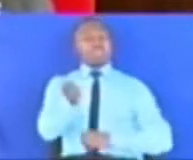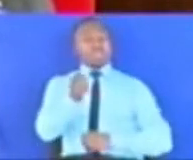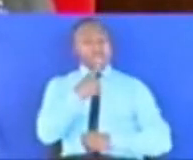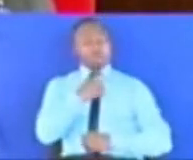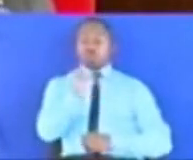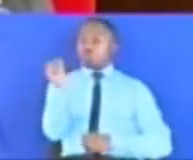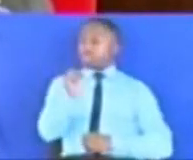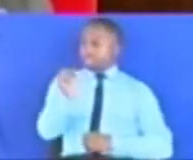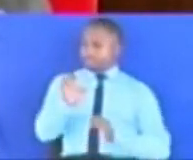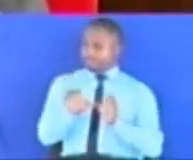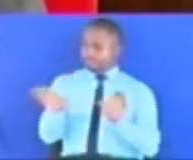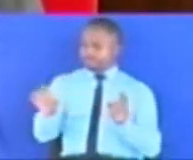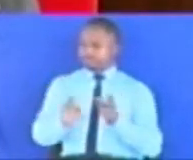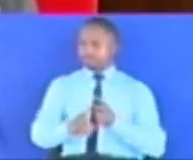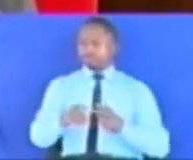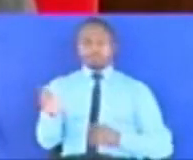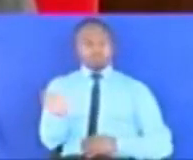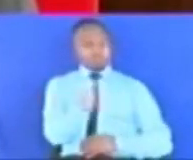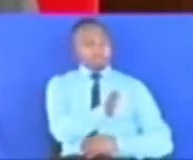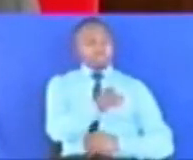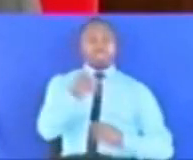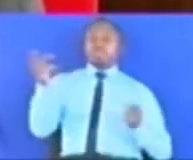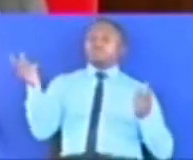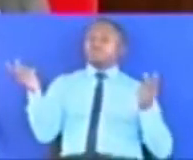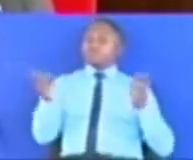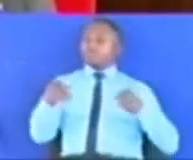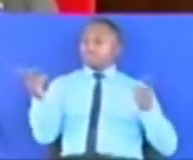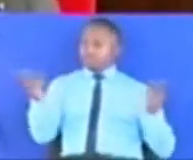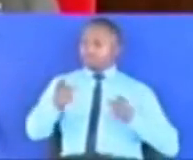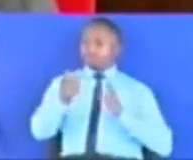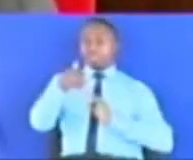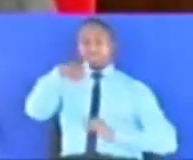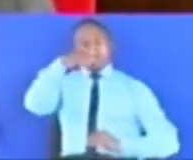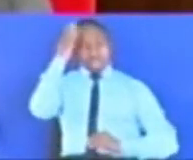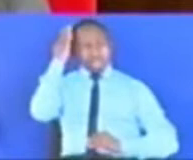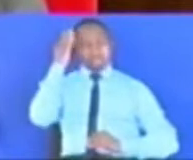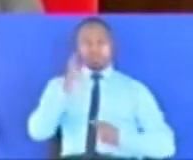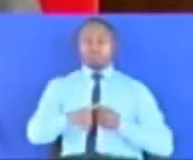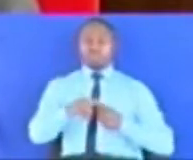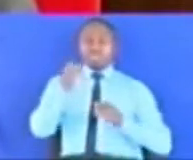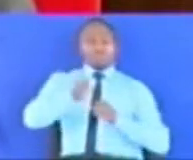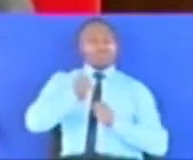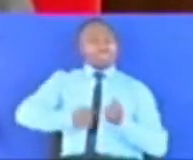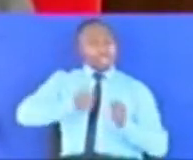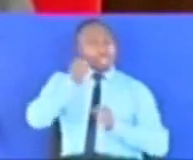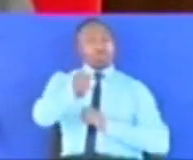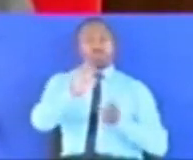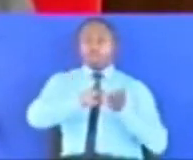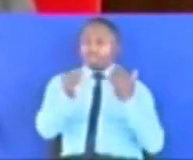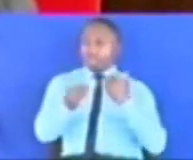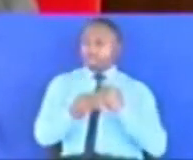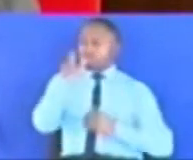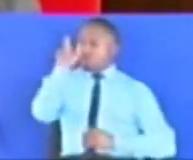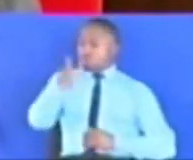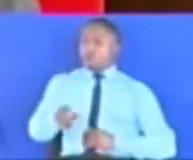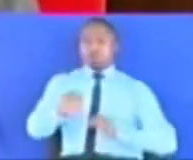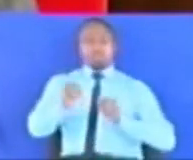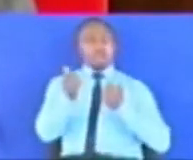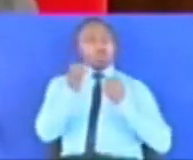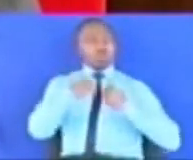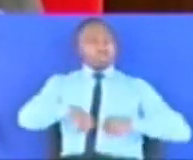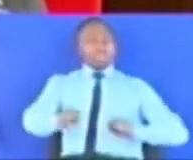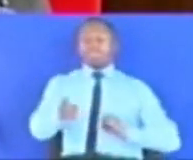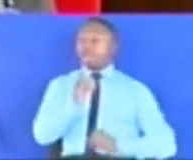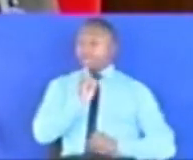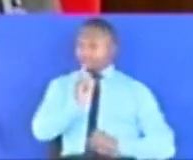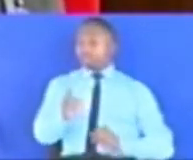wazee. Lakini kama haitoshi, mheshimiwa naibu spika, serikali imechukua hatua gani kwa wale ambao hawajatekeleza hilo